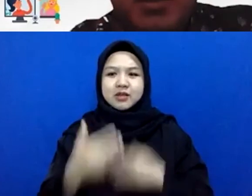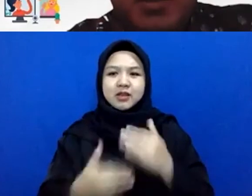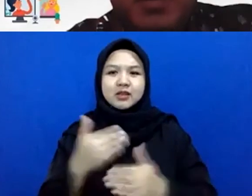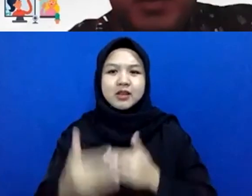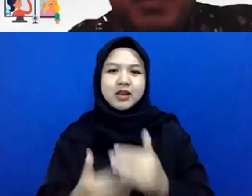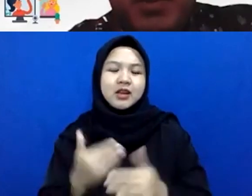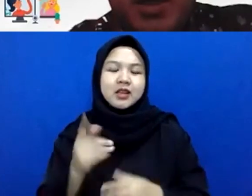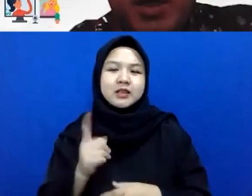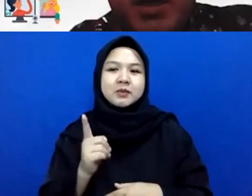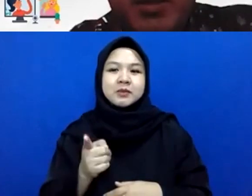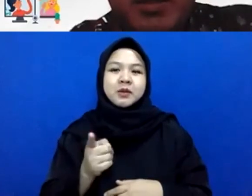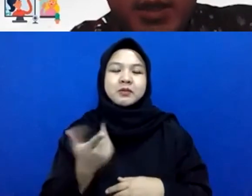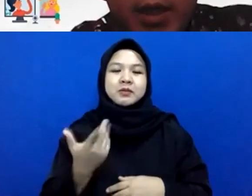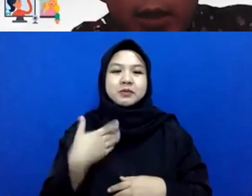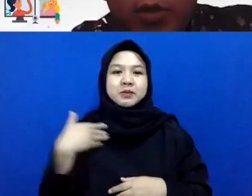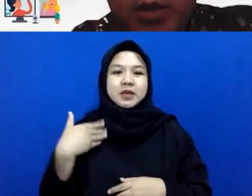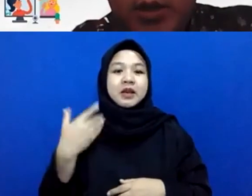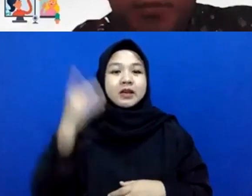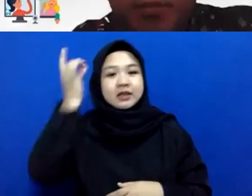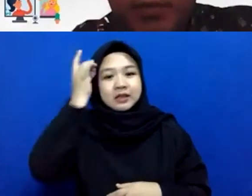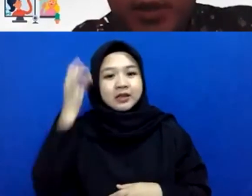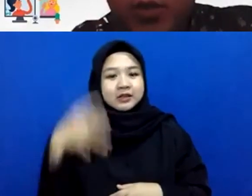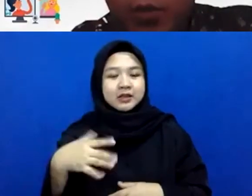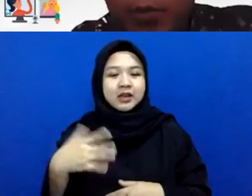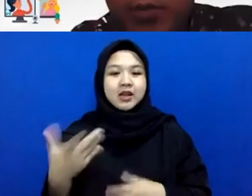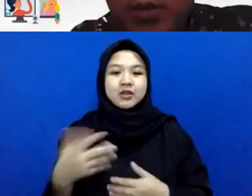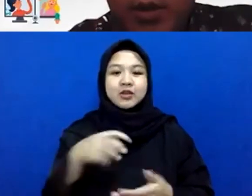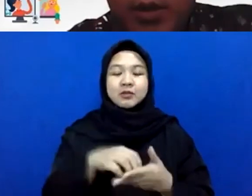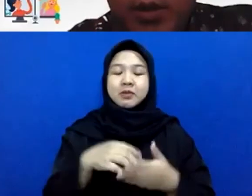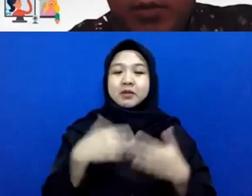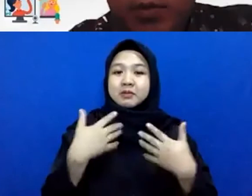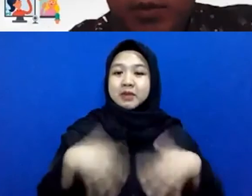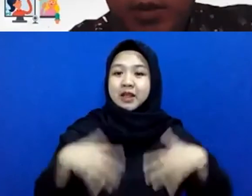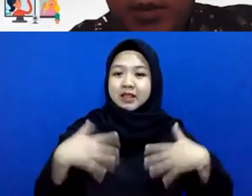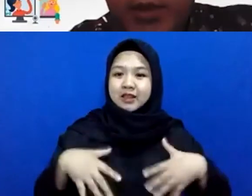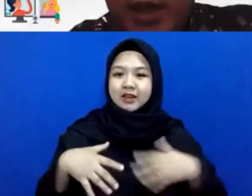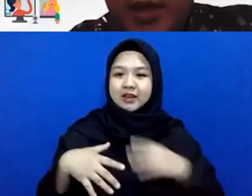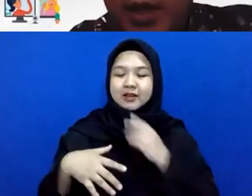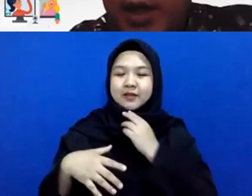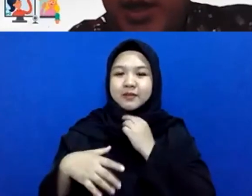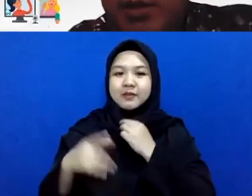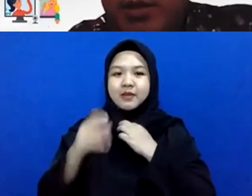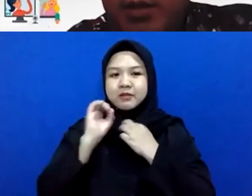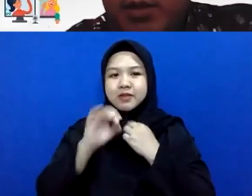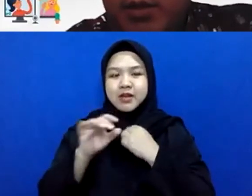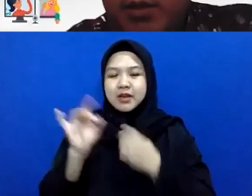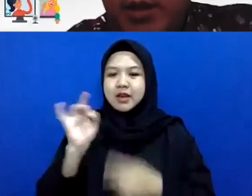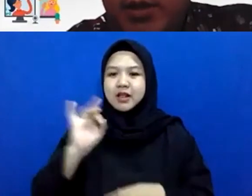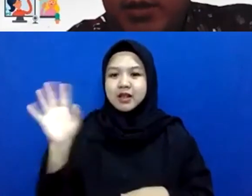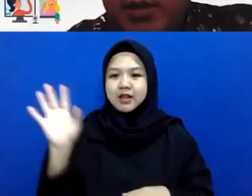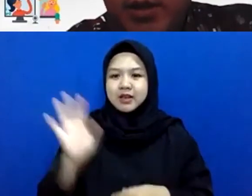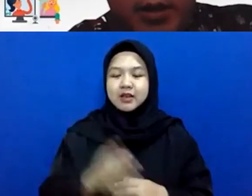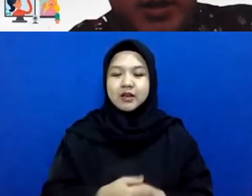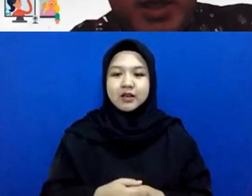karena memang pihak desa ataukah tempat praktikum itu menyarankan hal lain.